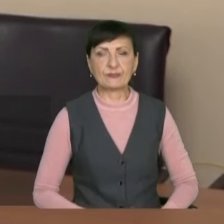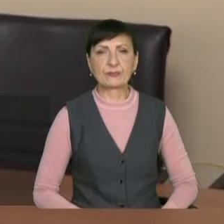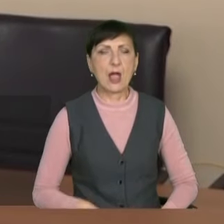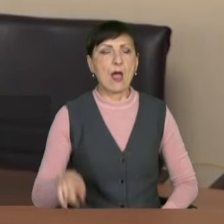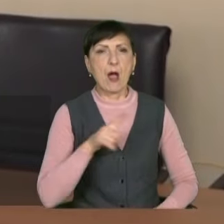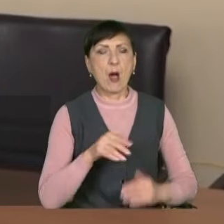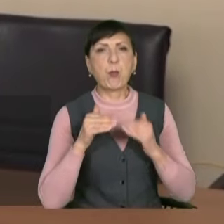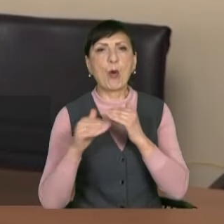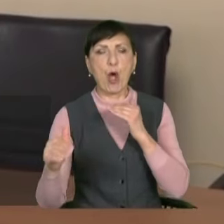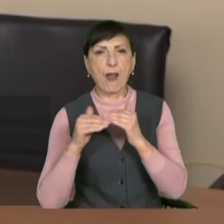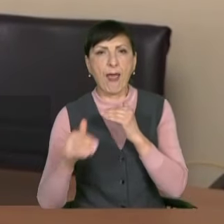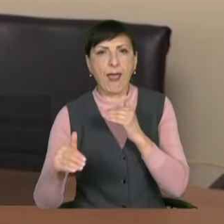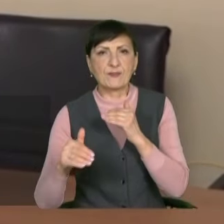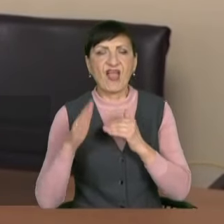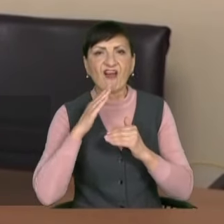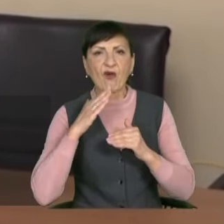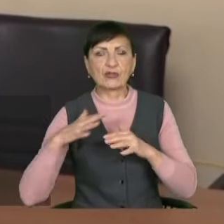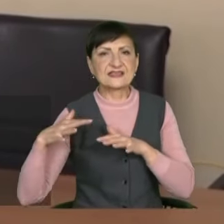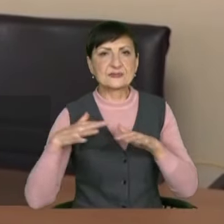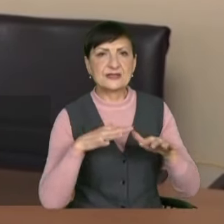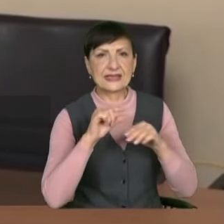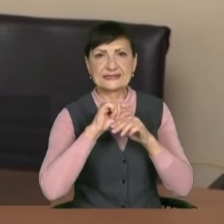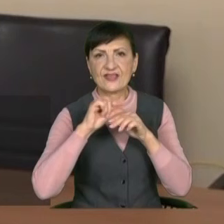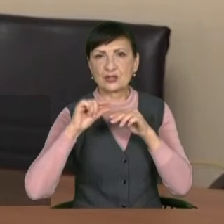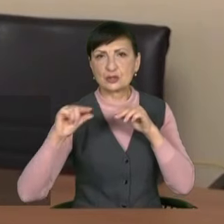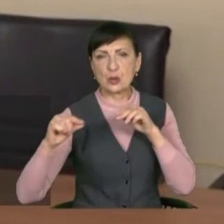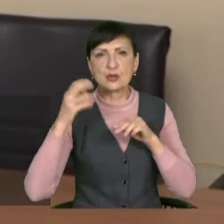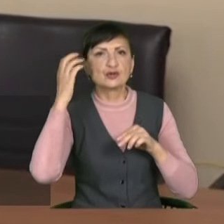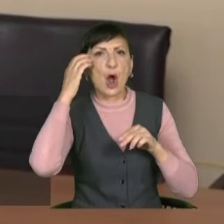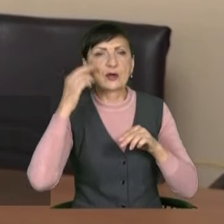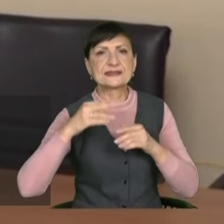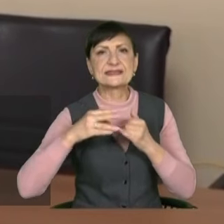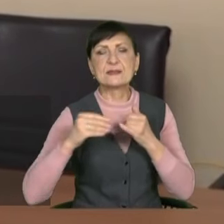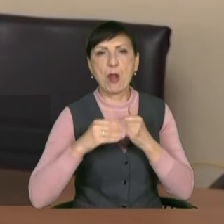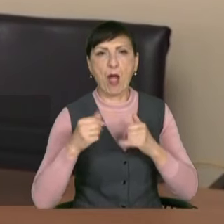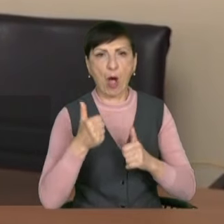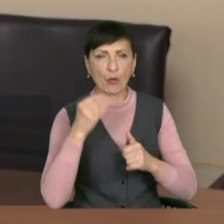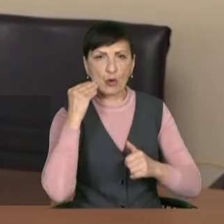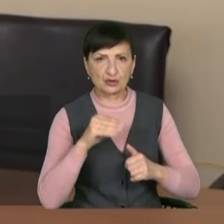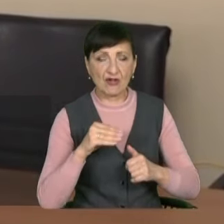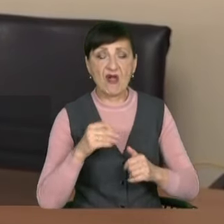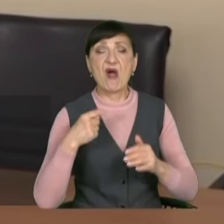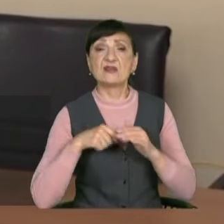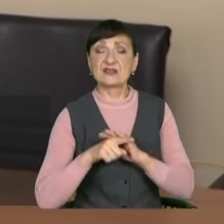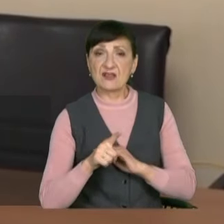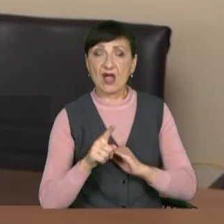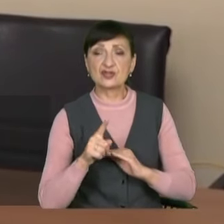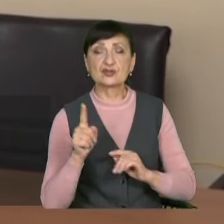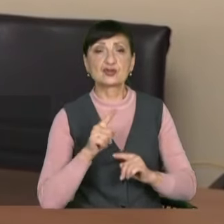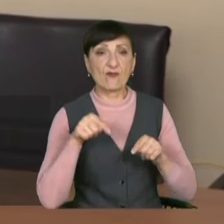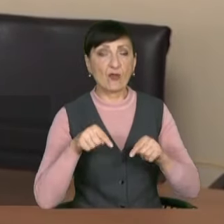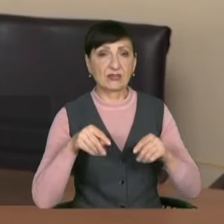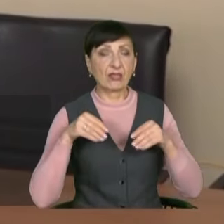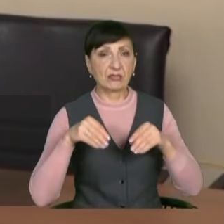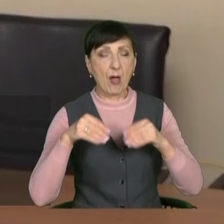местах водой смыло верхний слой, это плодородный слой почвы, это значит, на этих